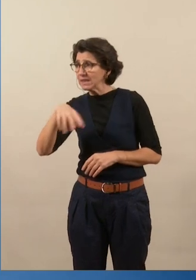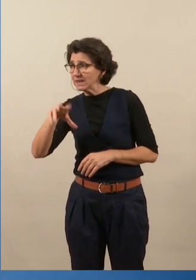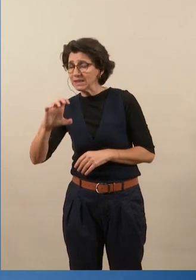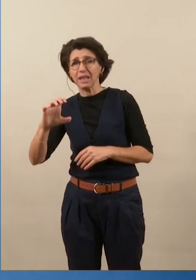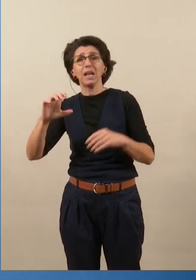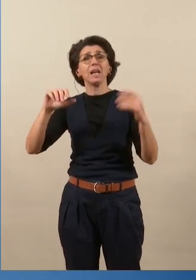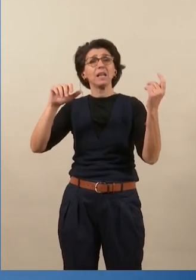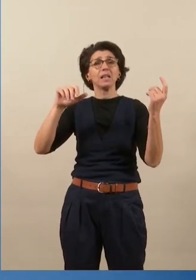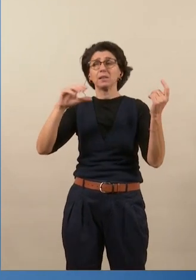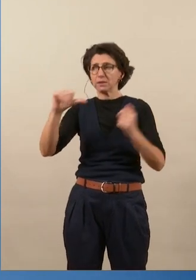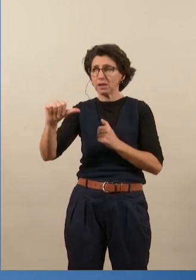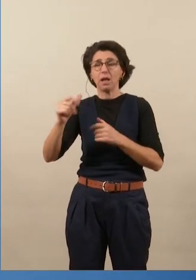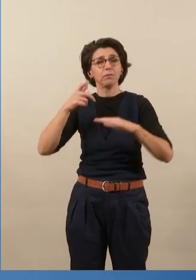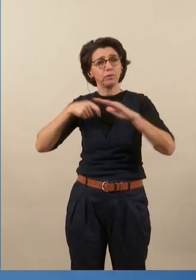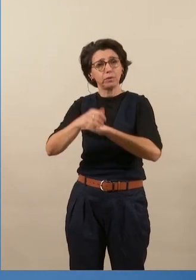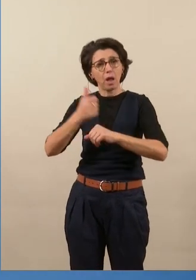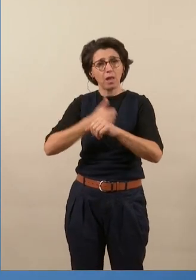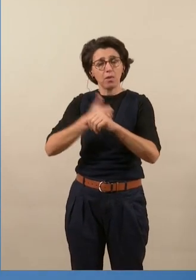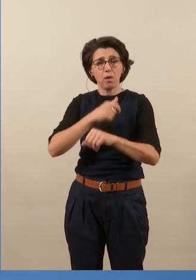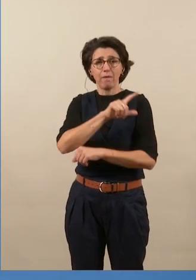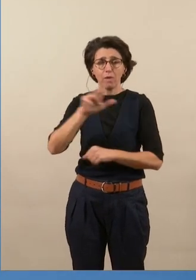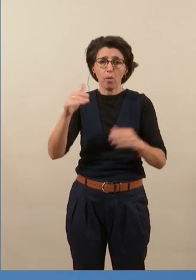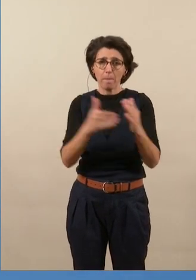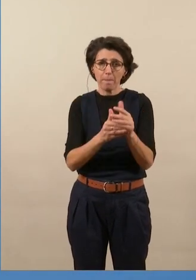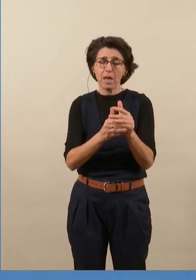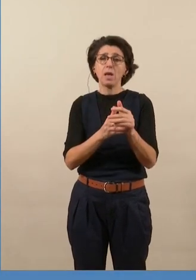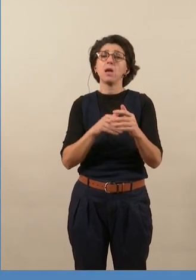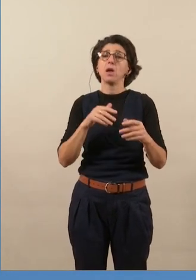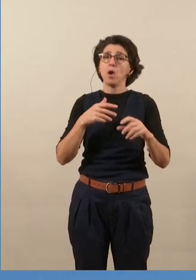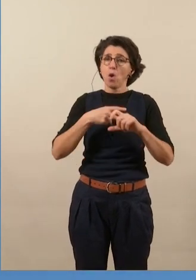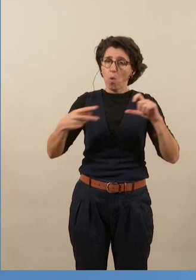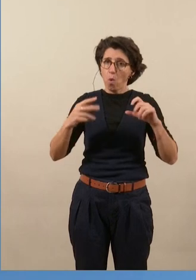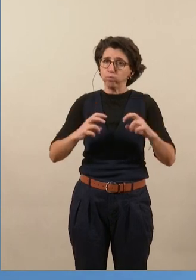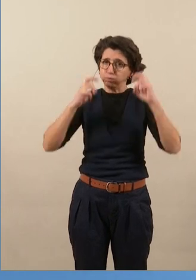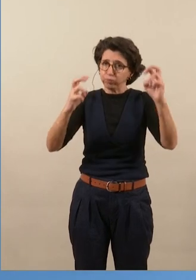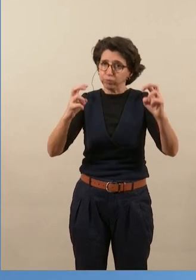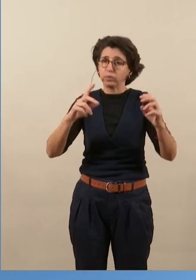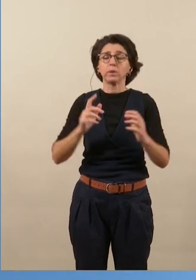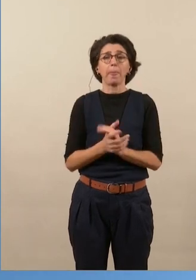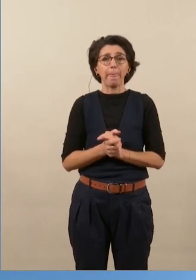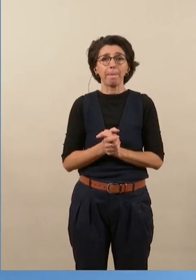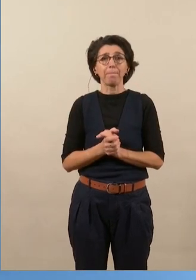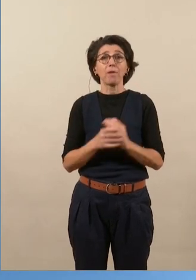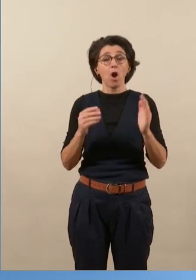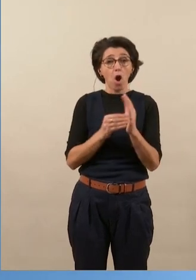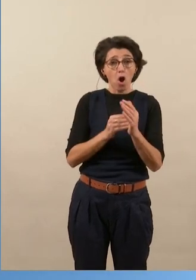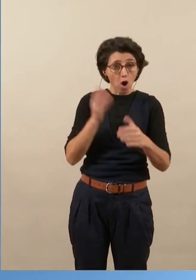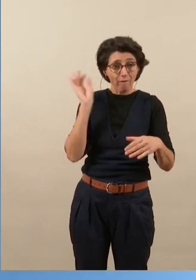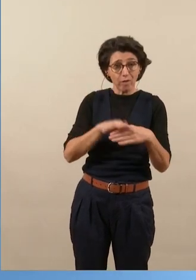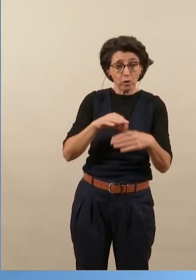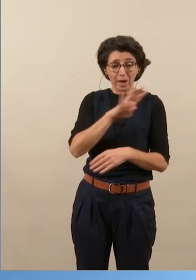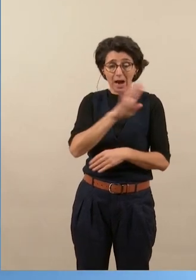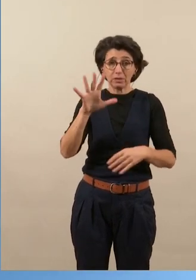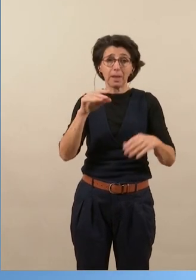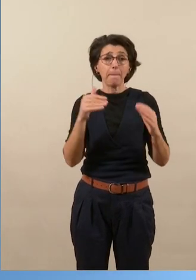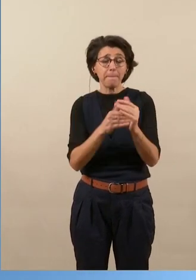dès 2023 pour appuyer la lutte contre les inégalités de santé en votant également un soutien de 45000 € pour